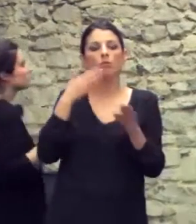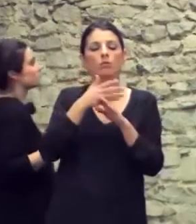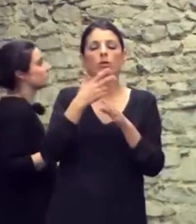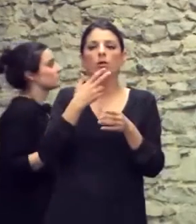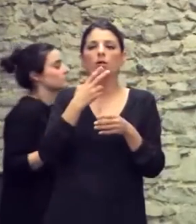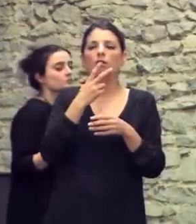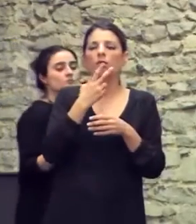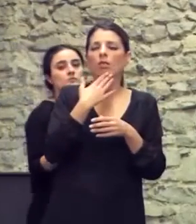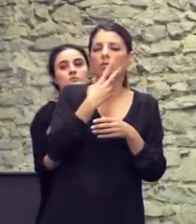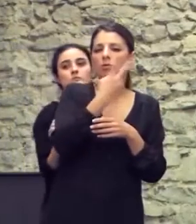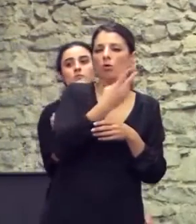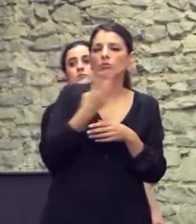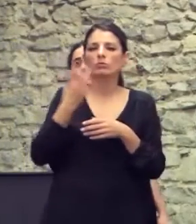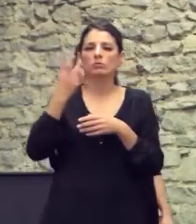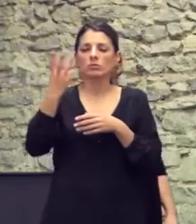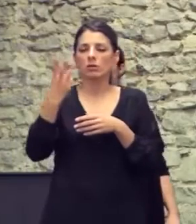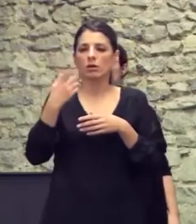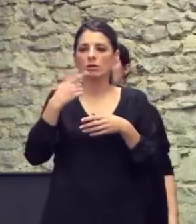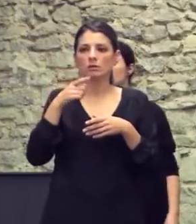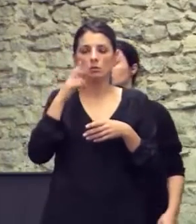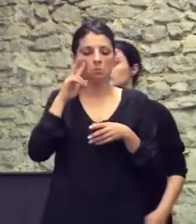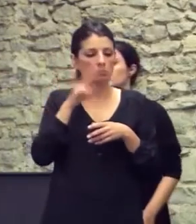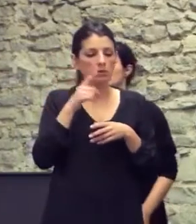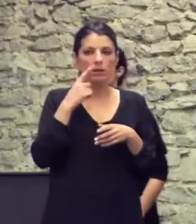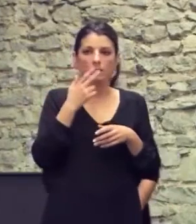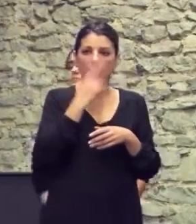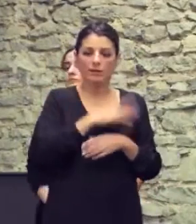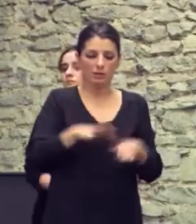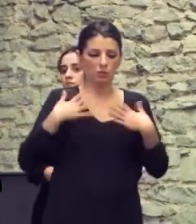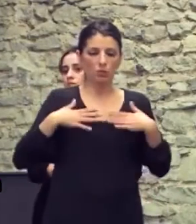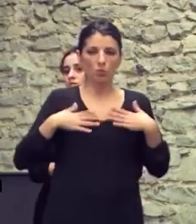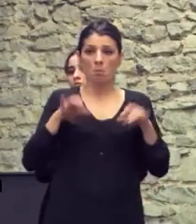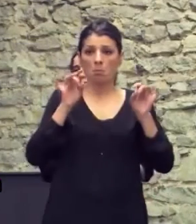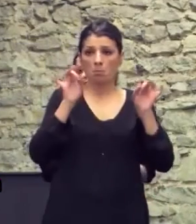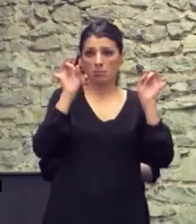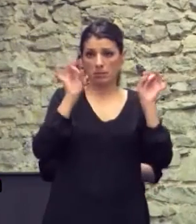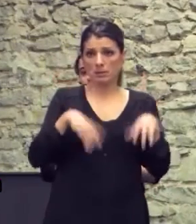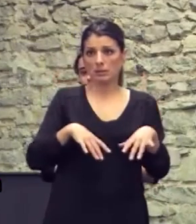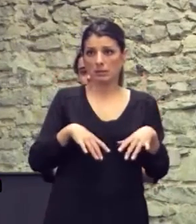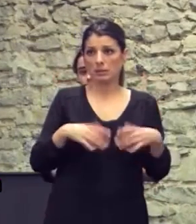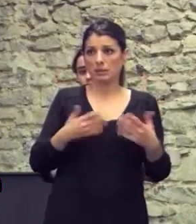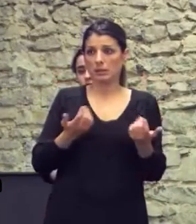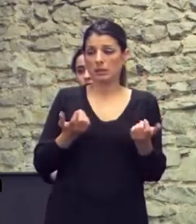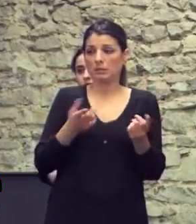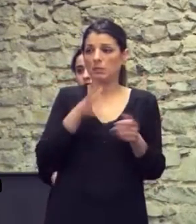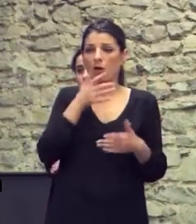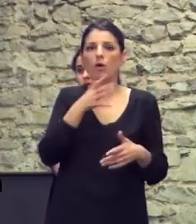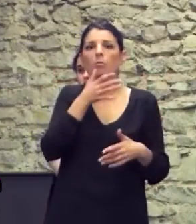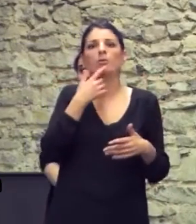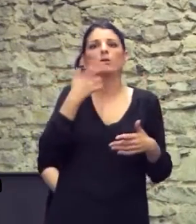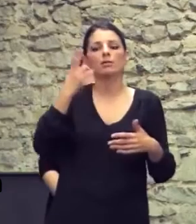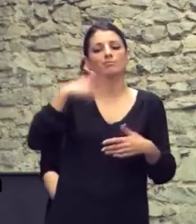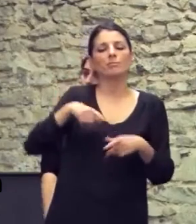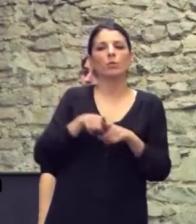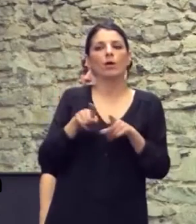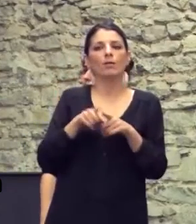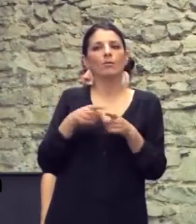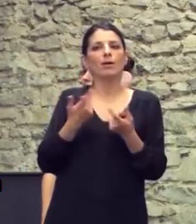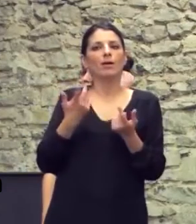gelan, hor bat zeuden bi gorputz biluzik. Erakusten zizkietenak, orain gainera oso progrea garelako, eta lehen biluztasuna